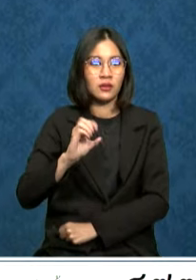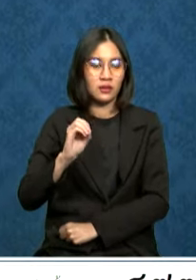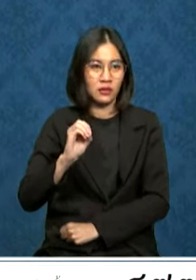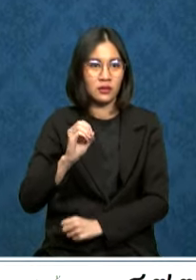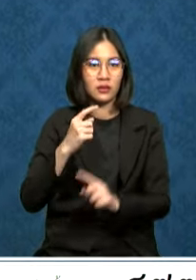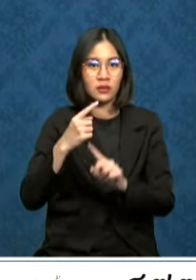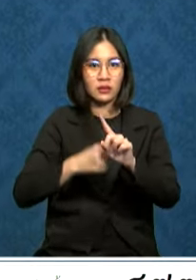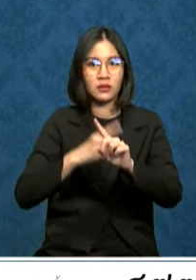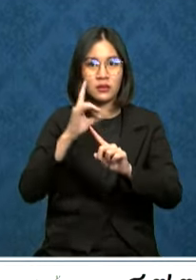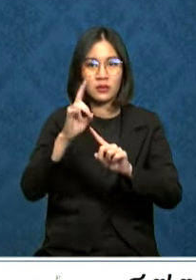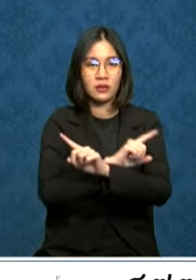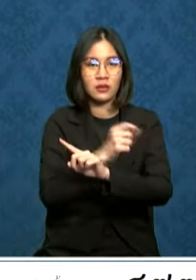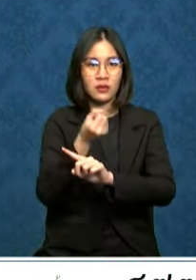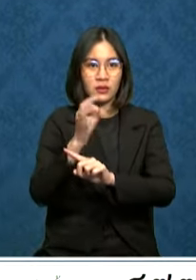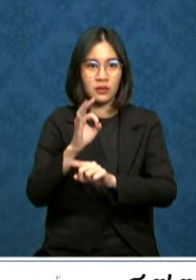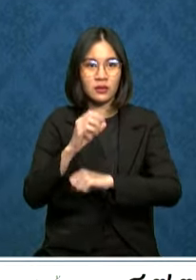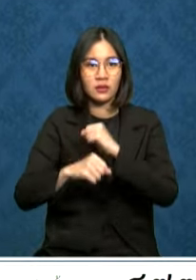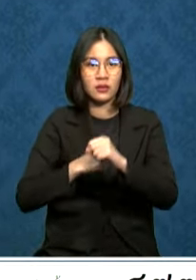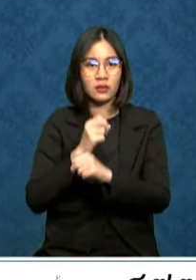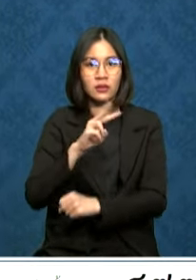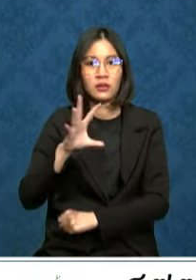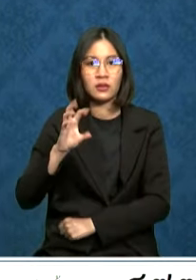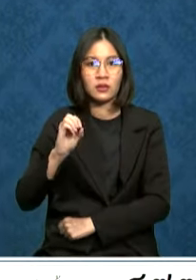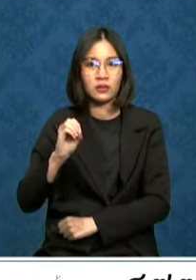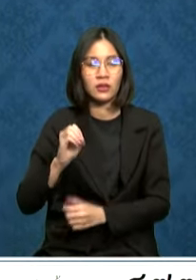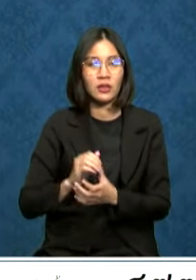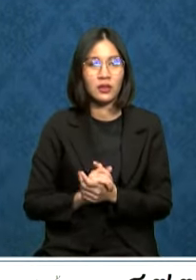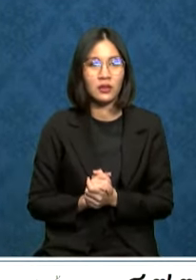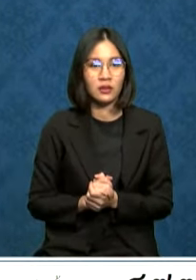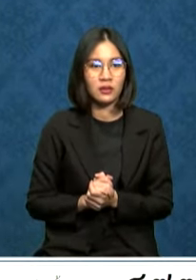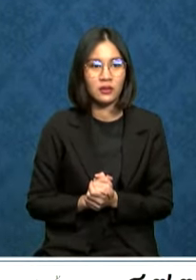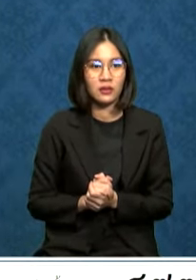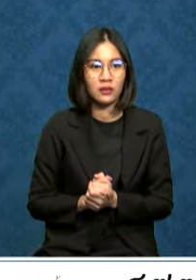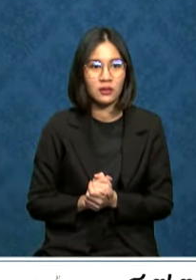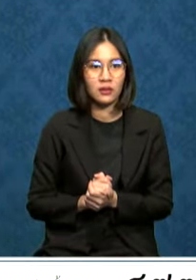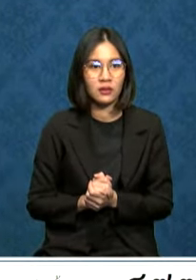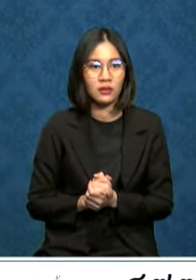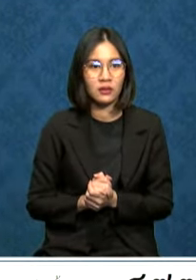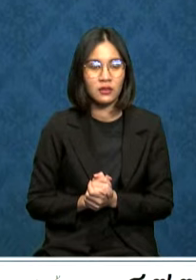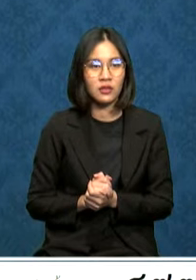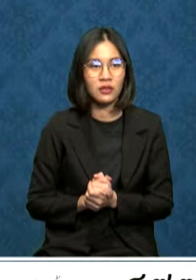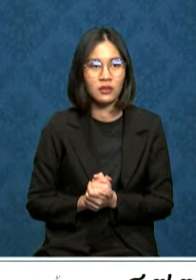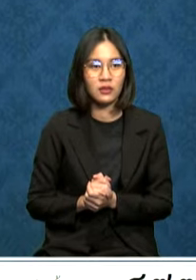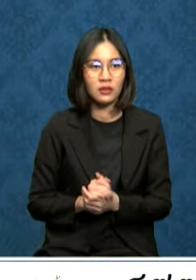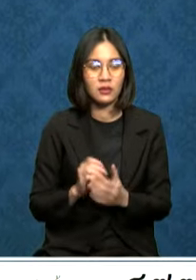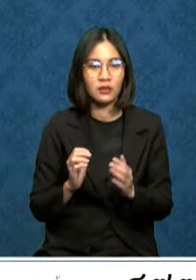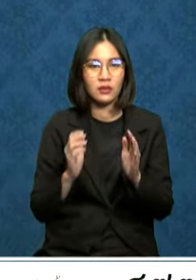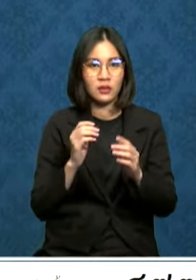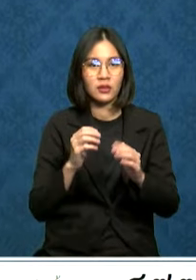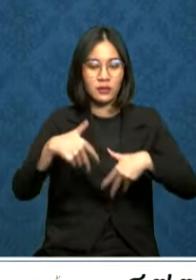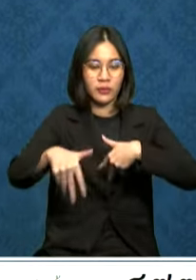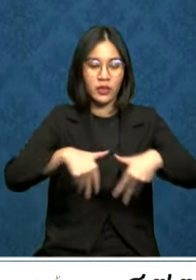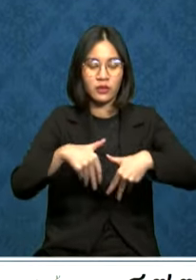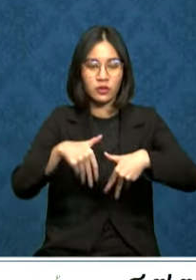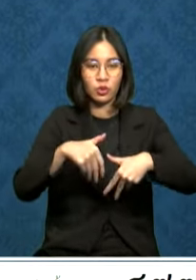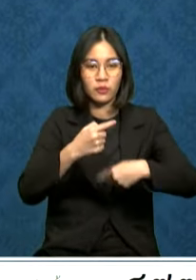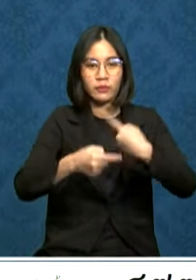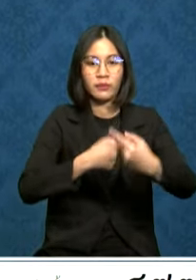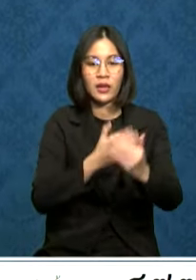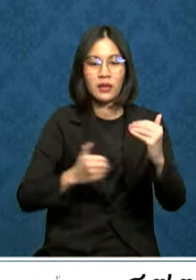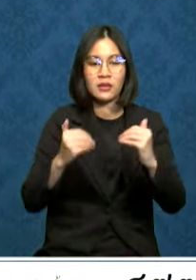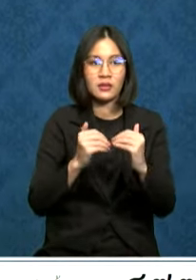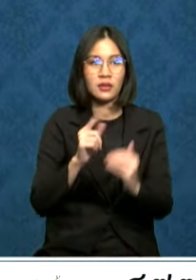19 สิงหาคม 2550มีประชาชนมาใช้สิติ 25,